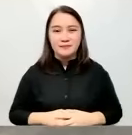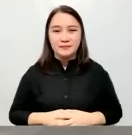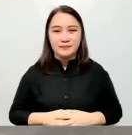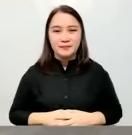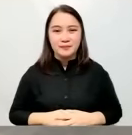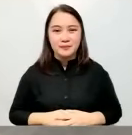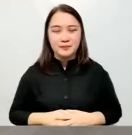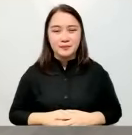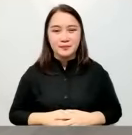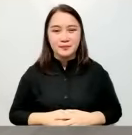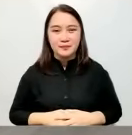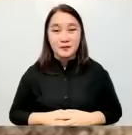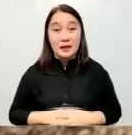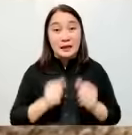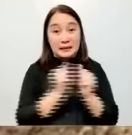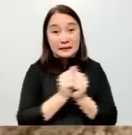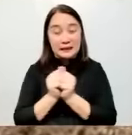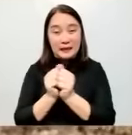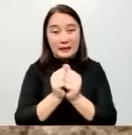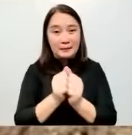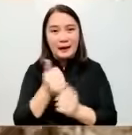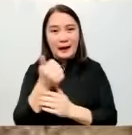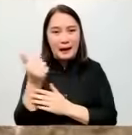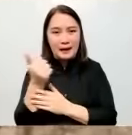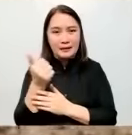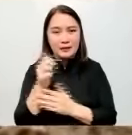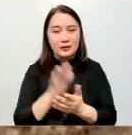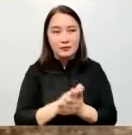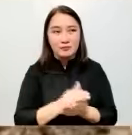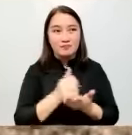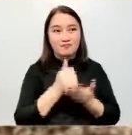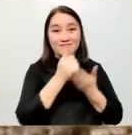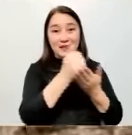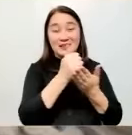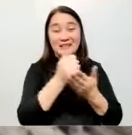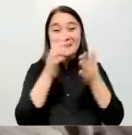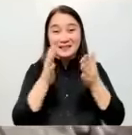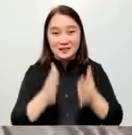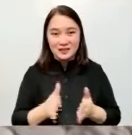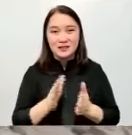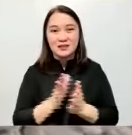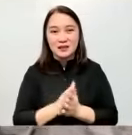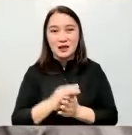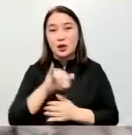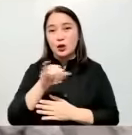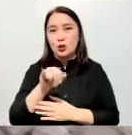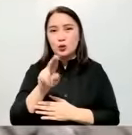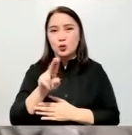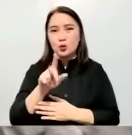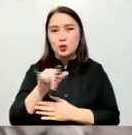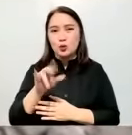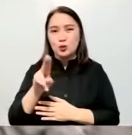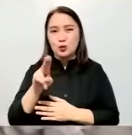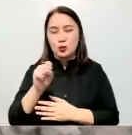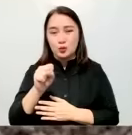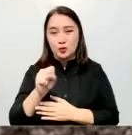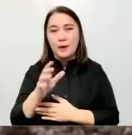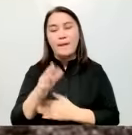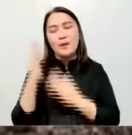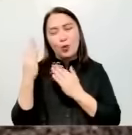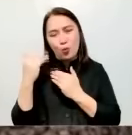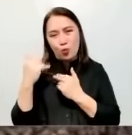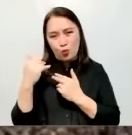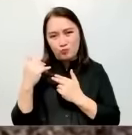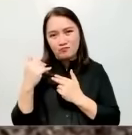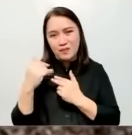Katuwang nila ang ilang survivors na nagtuturo sa mga natabunang bahay. Isa rito si Julius na umaasa pang mahuhukay ang misis at 3 anak.